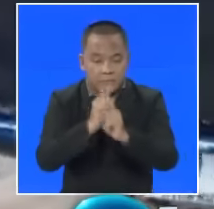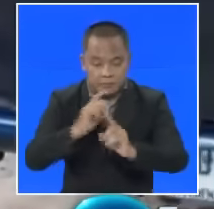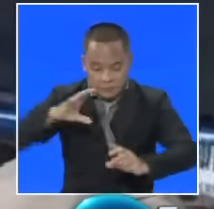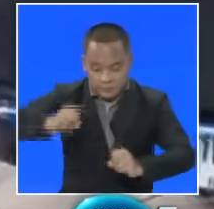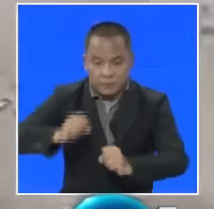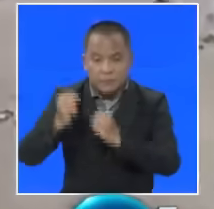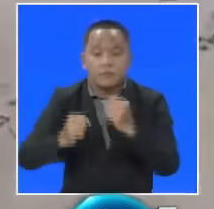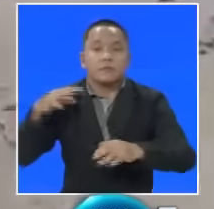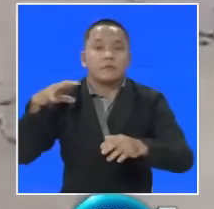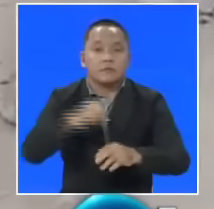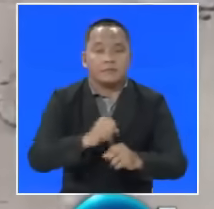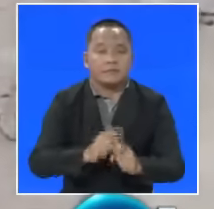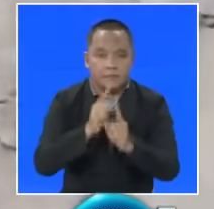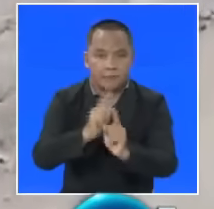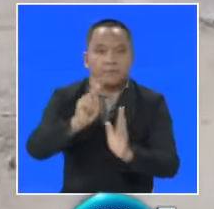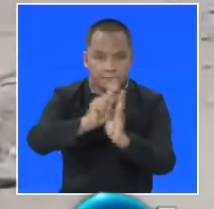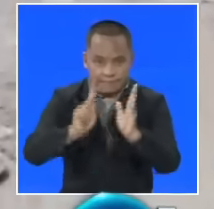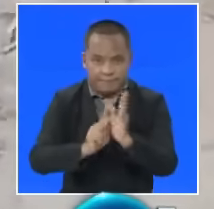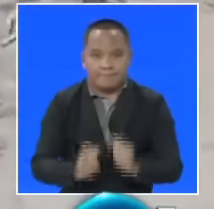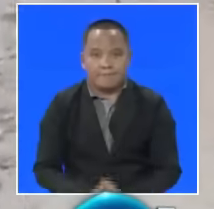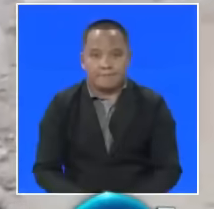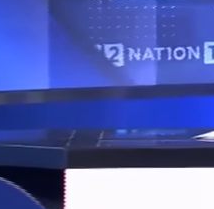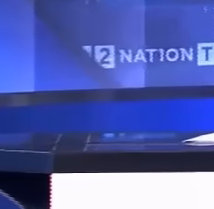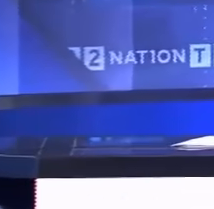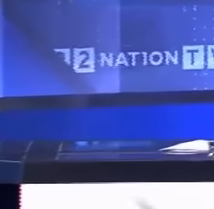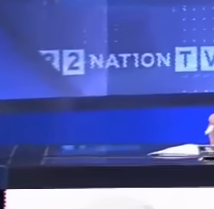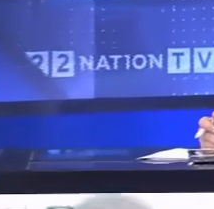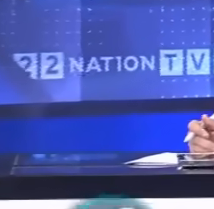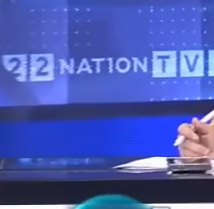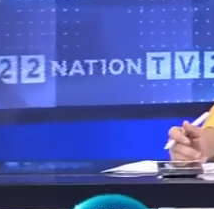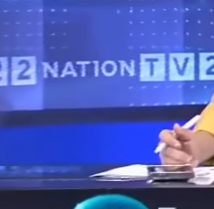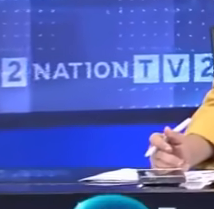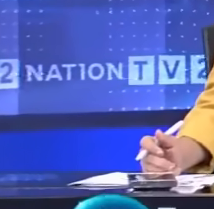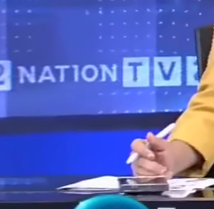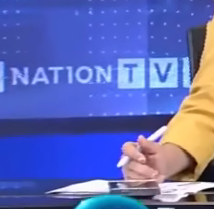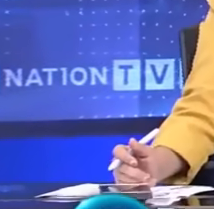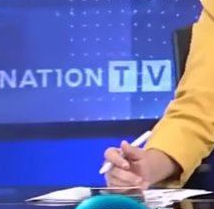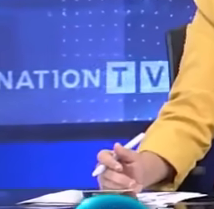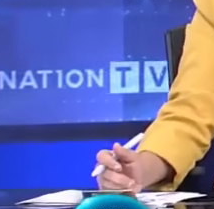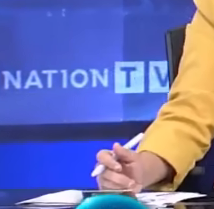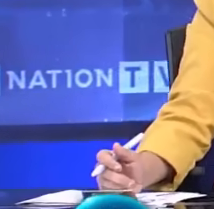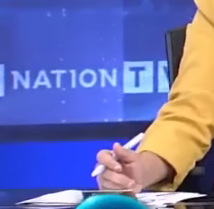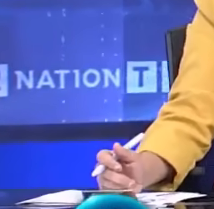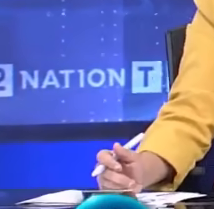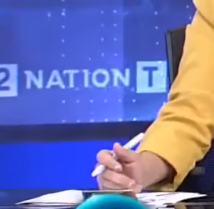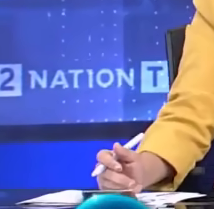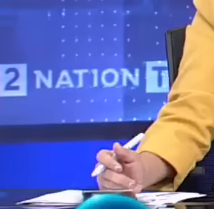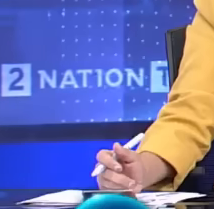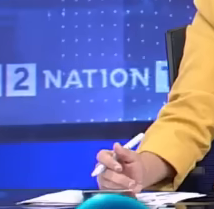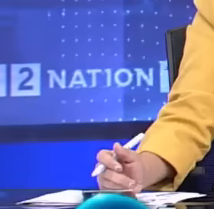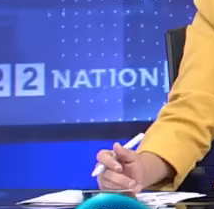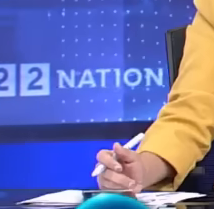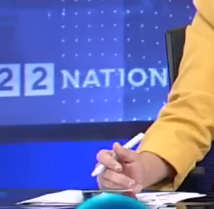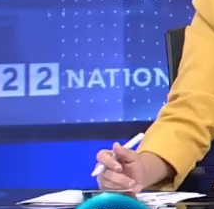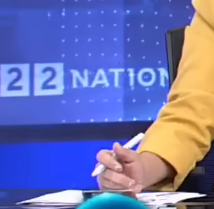วคนร้ายมาดำเนินคดีตามกฎหมายค่ะ ค่ะ กรณีที่มีหนุ่มชาวสวิตเซอร์แลนด์นะคะไปทำร้ายร่างกายหมอปาย